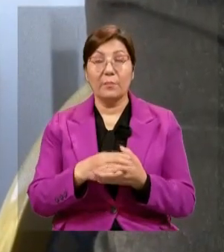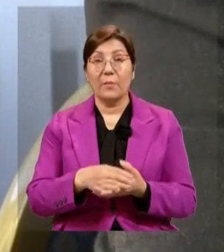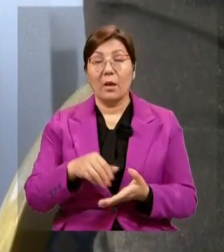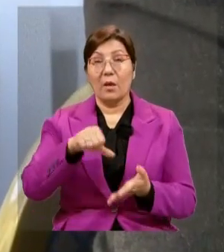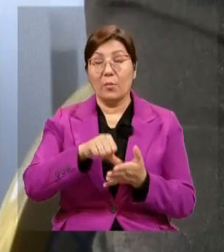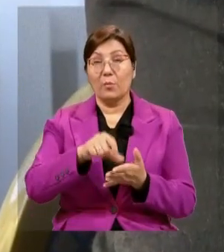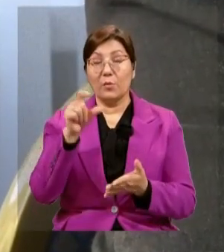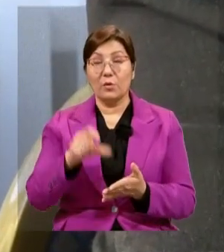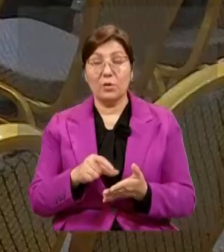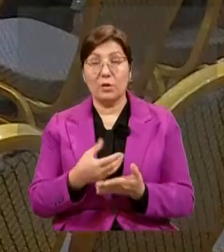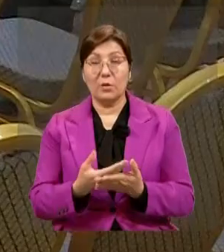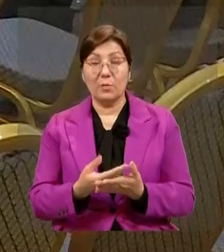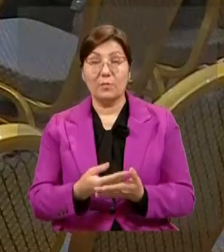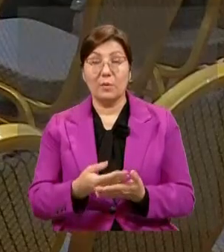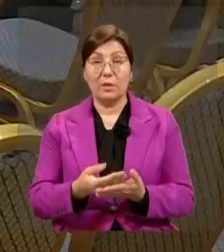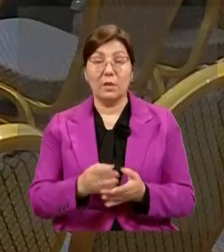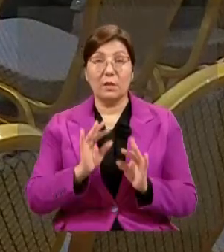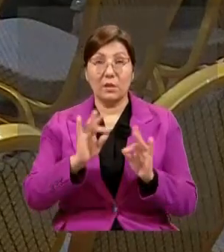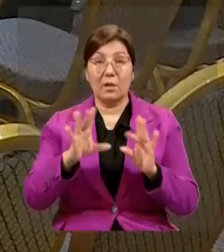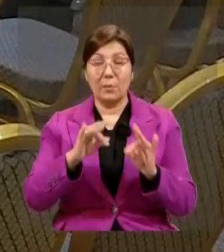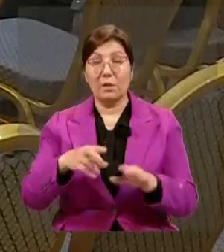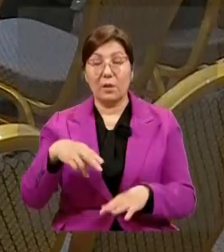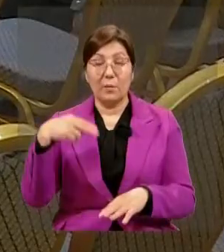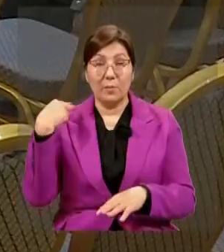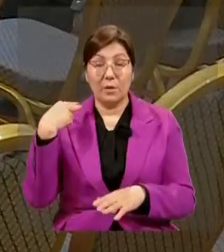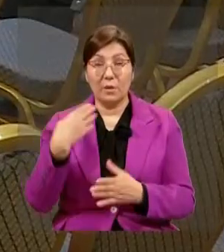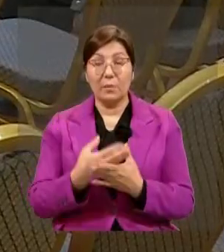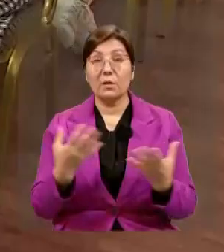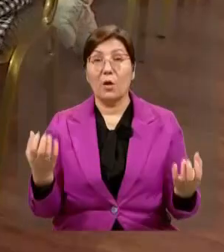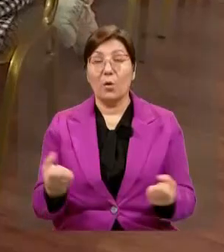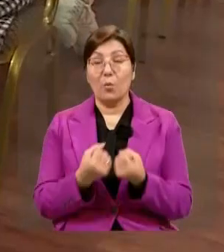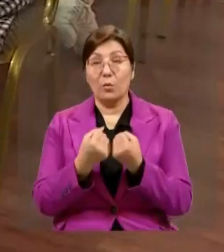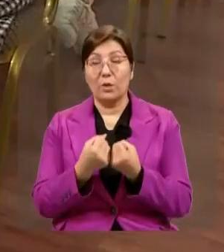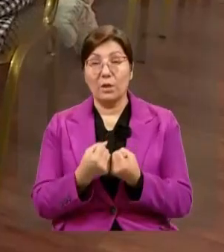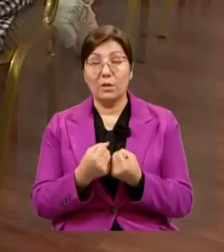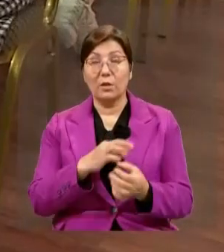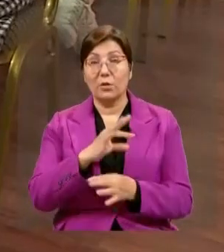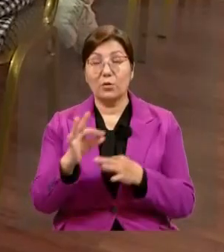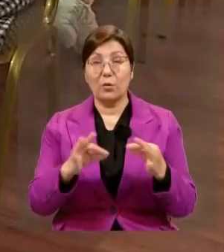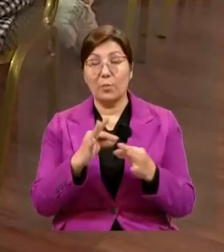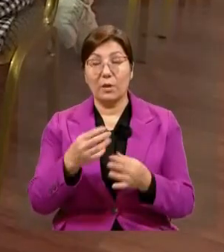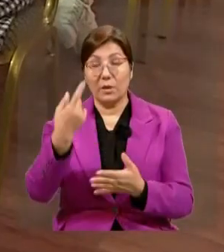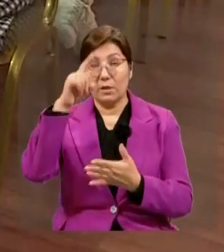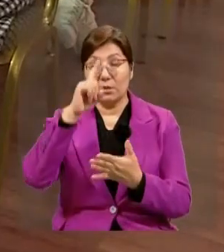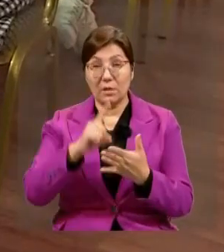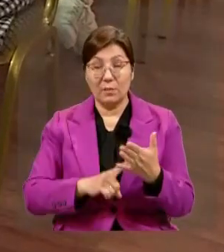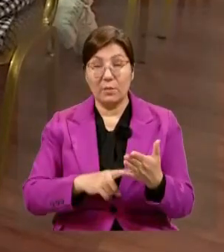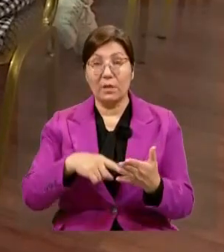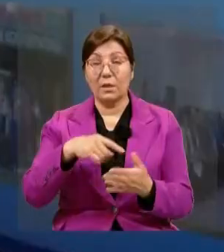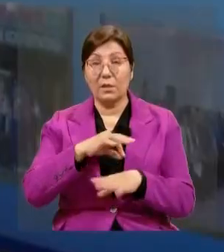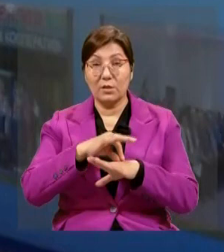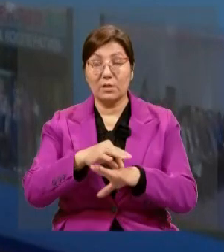мүшелерімен әлеуметтік әріптестерге үндеу жолдап, мемлекет басшысының бастамасын қолдайтынын, жобаның әлеуетіне зор сенім білдіретінін